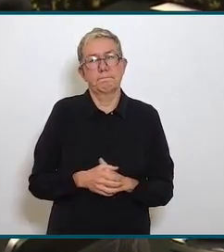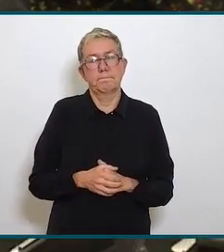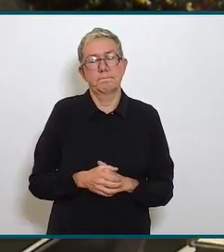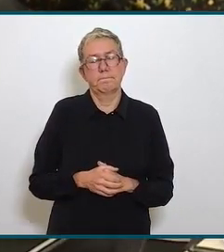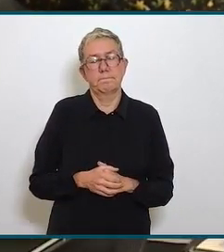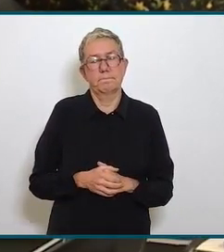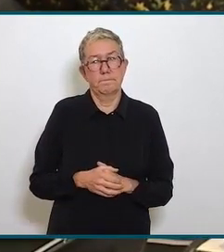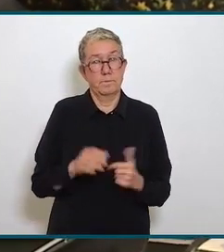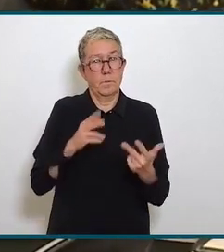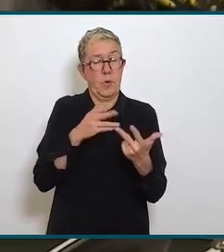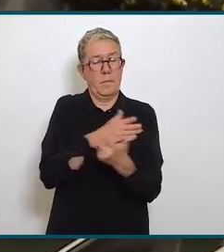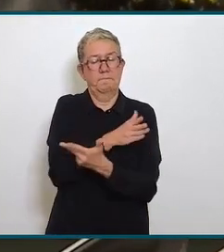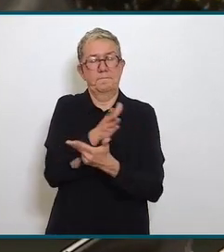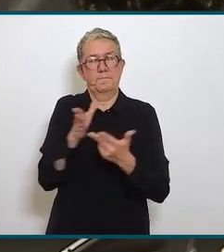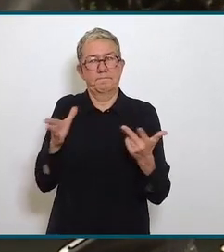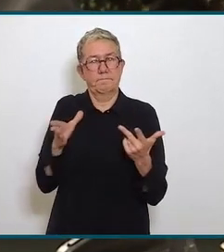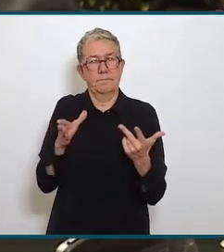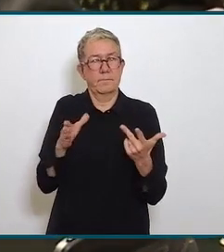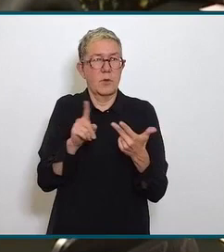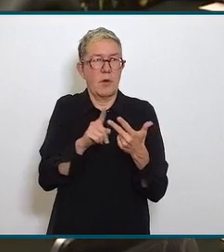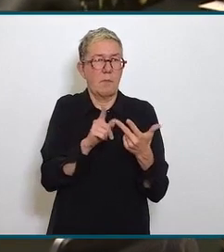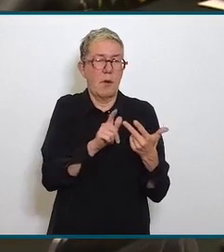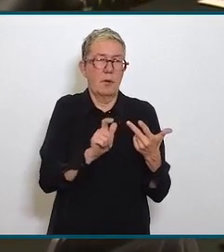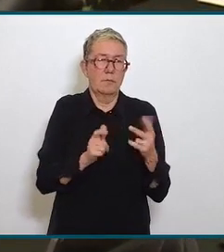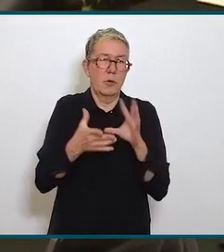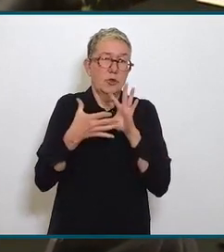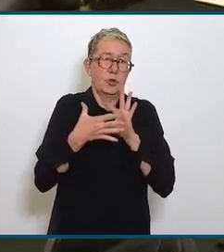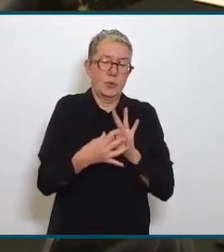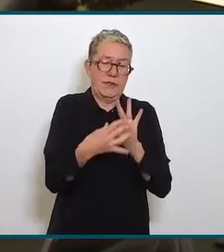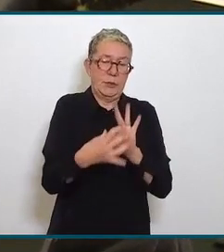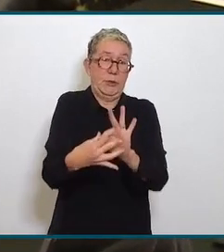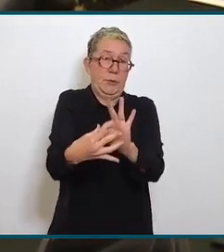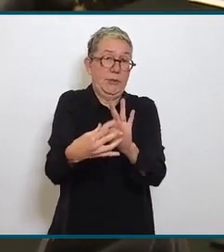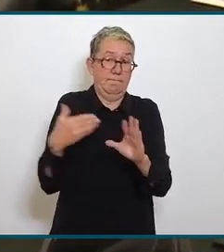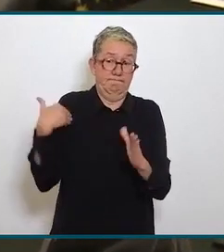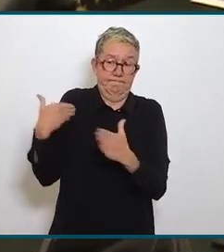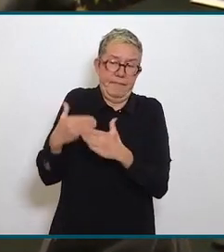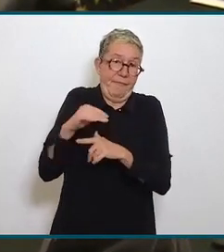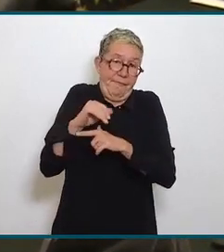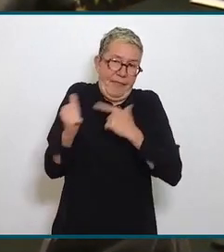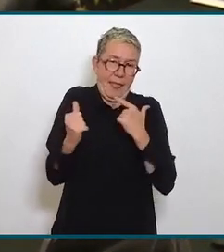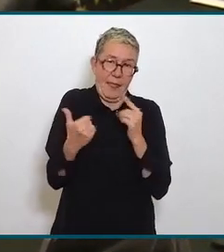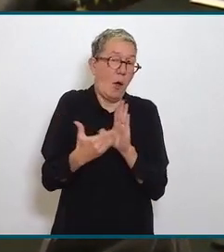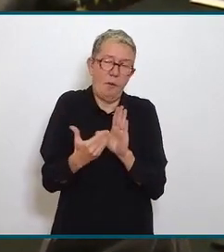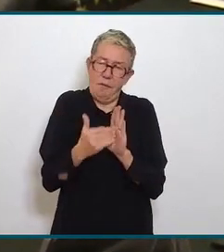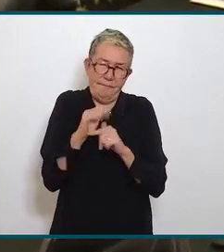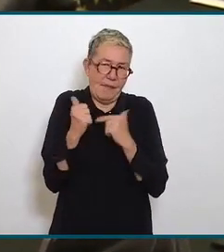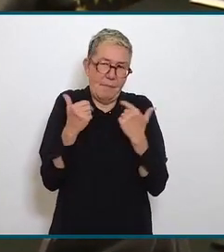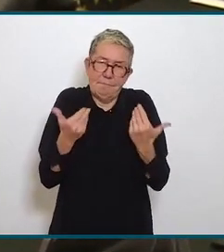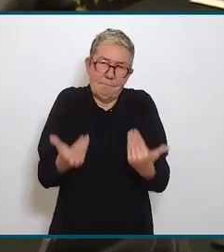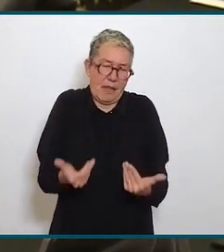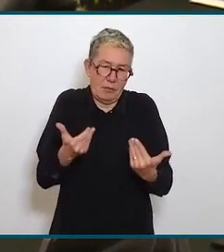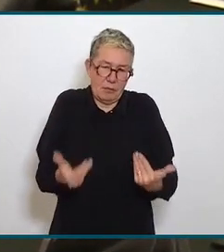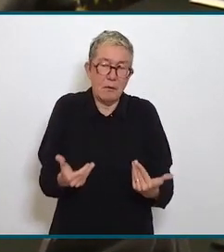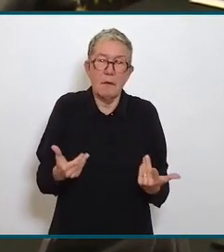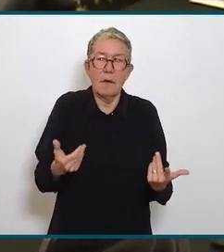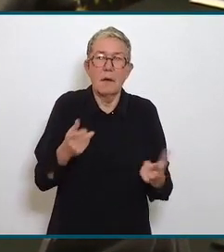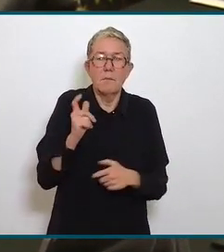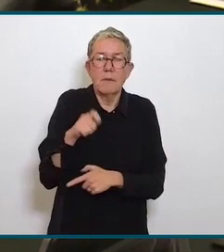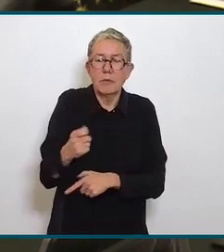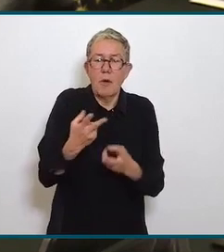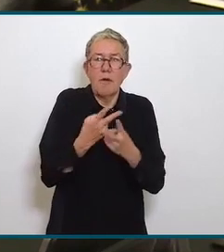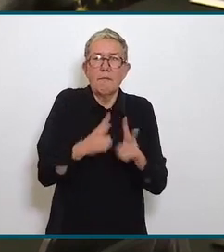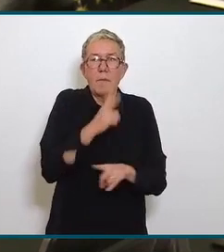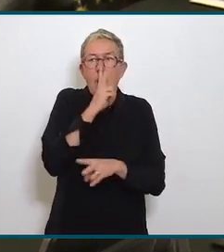Ces trois éléments viennent comme une suite logique de ce qui a été fait et qui continue à l'être. Non, la ville ne fait pas